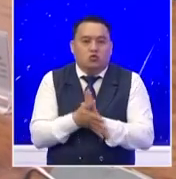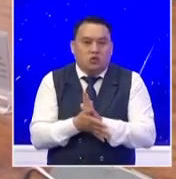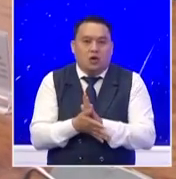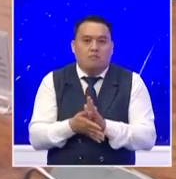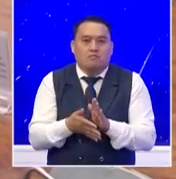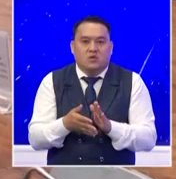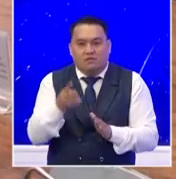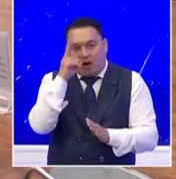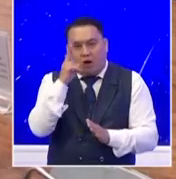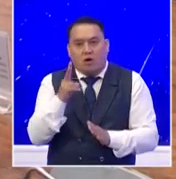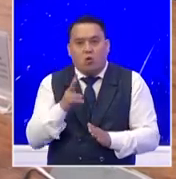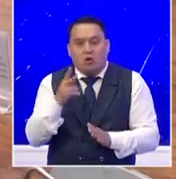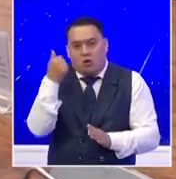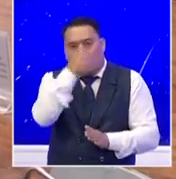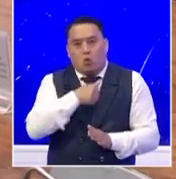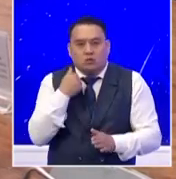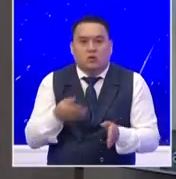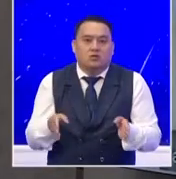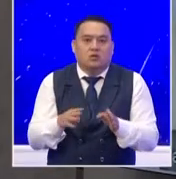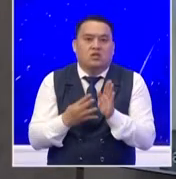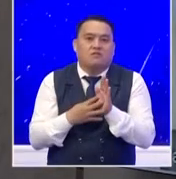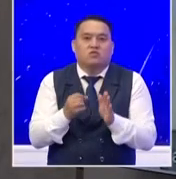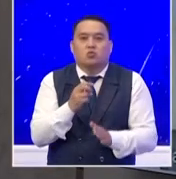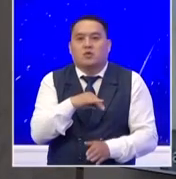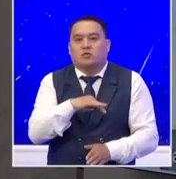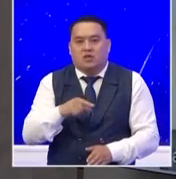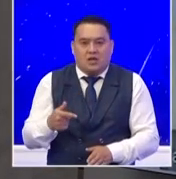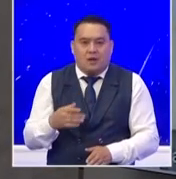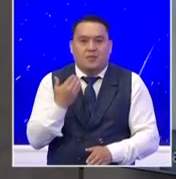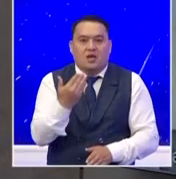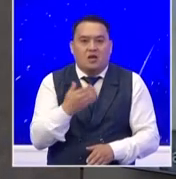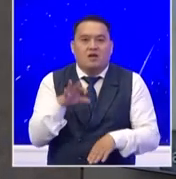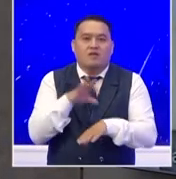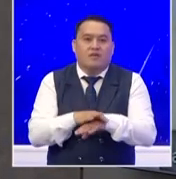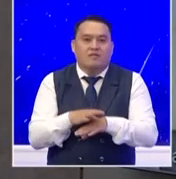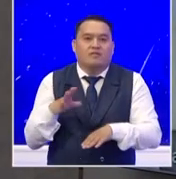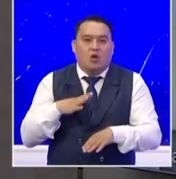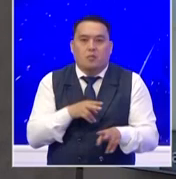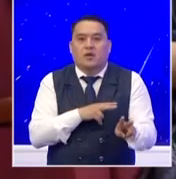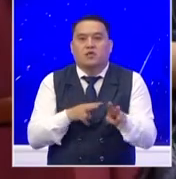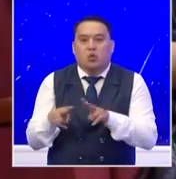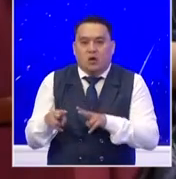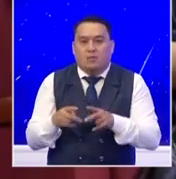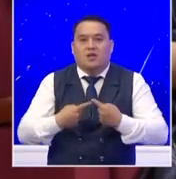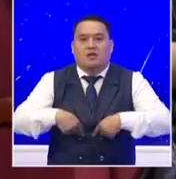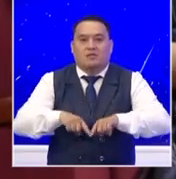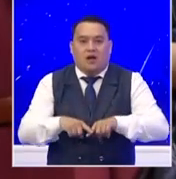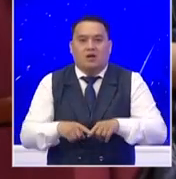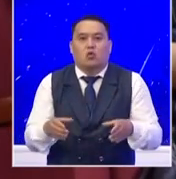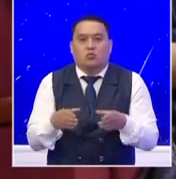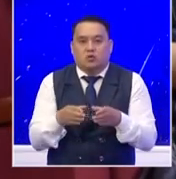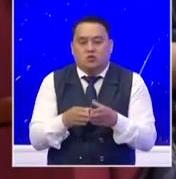за последние 2 года по оконченным делам составил почти 900 миллионов тенге. Все это выявлено в ходе мониторинга